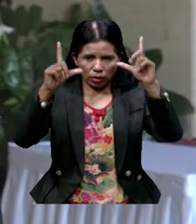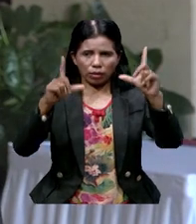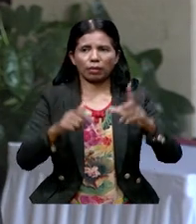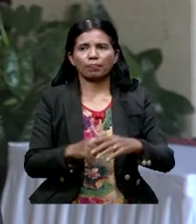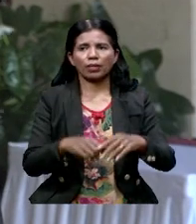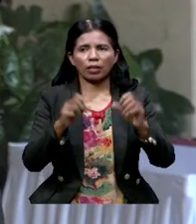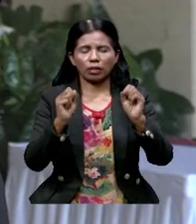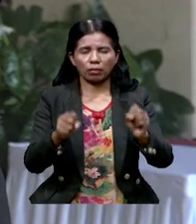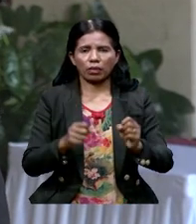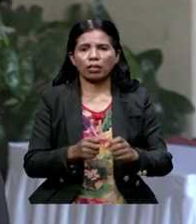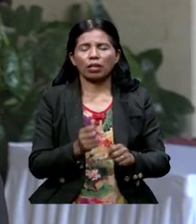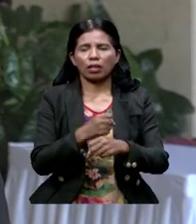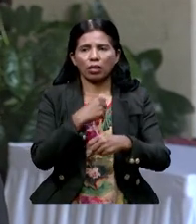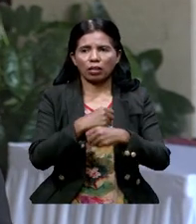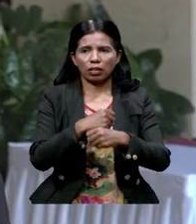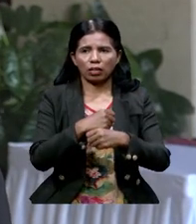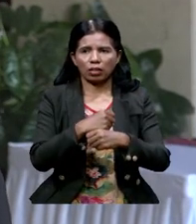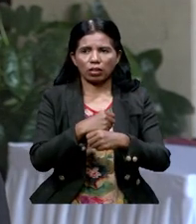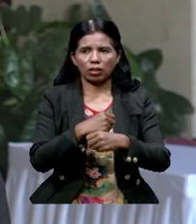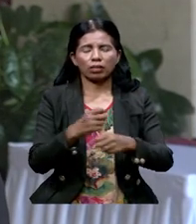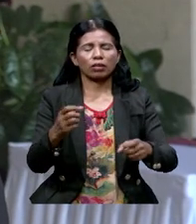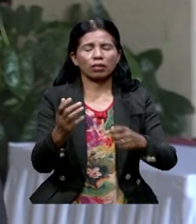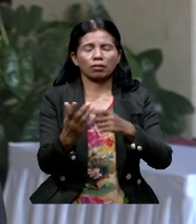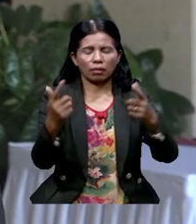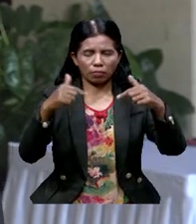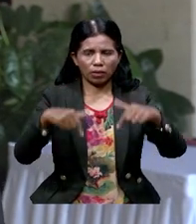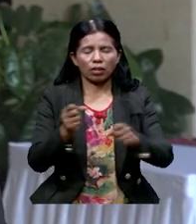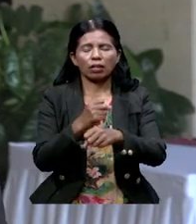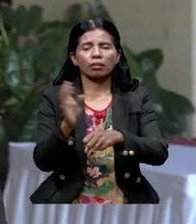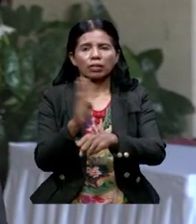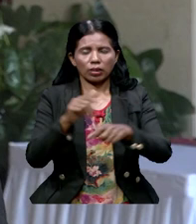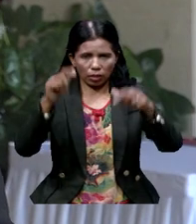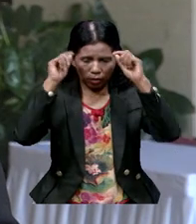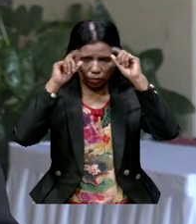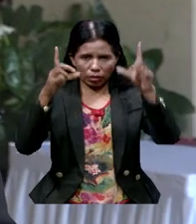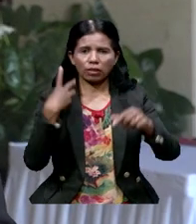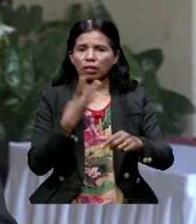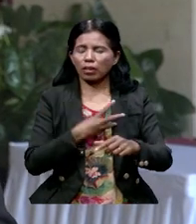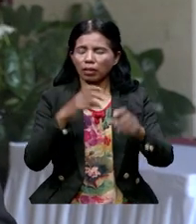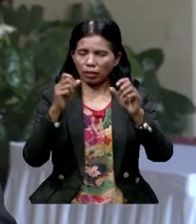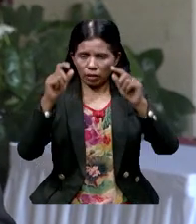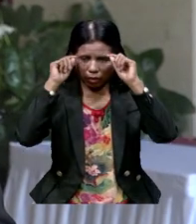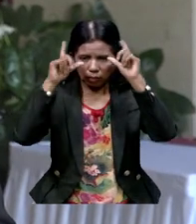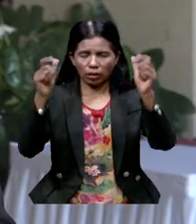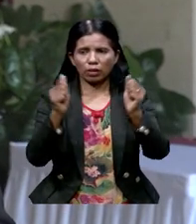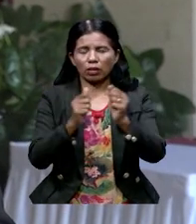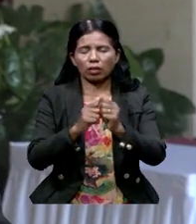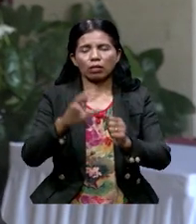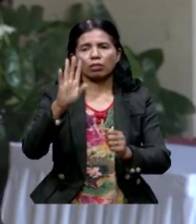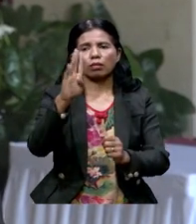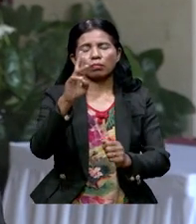untuk mengadakan lawatan negara ke Timor-Leste. Jadi kita Timor-Leste dan Brunei